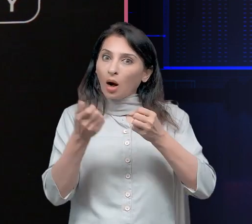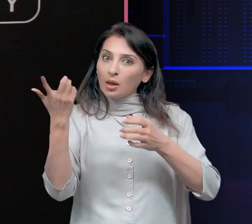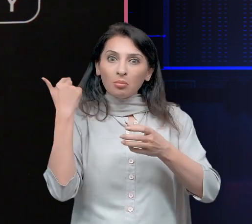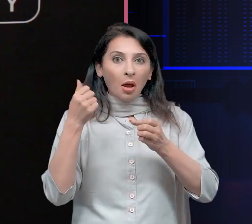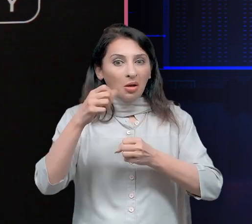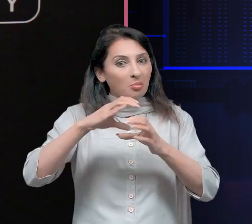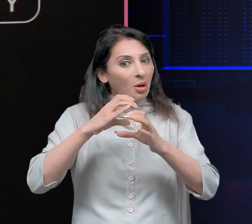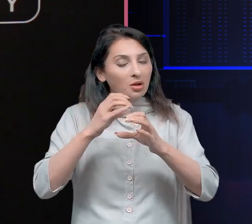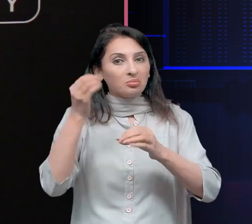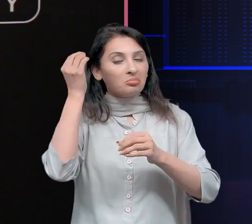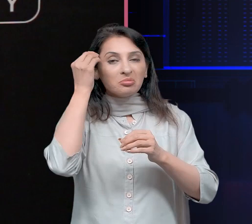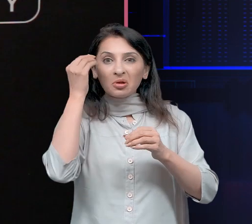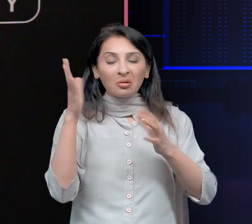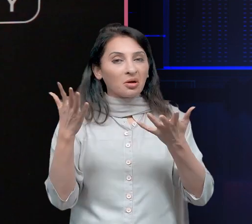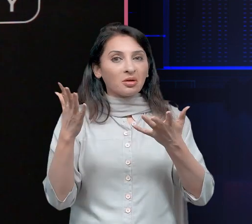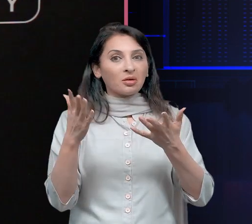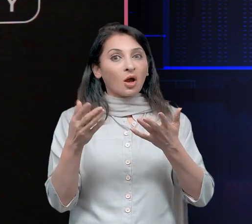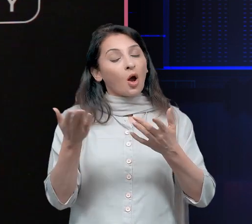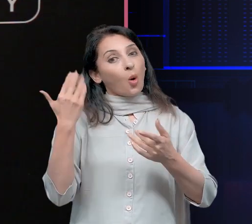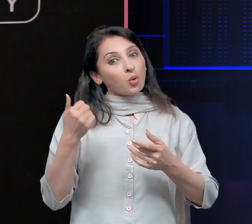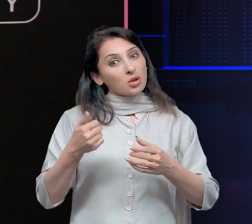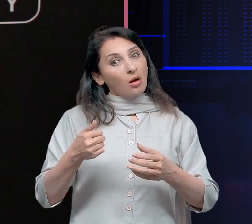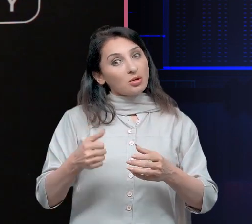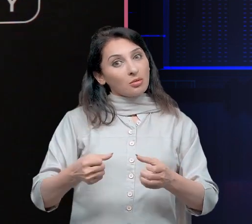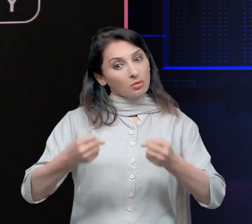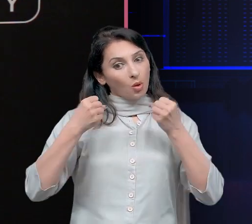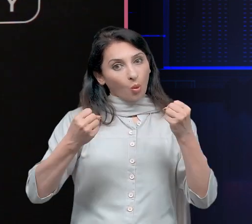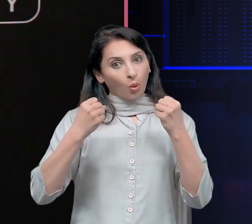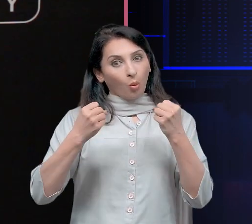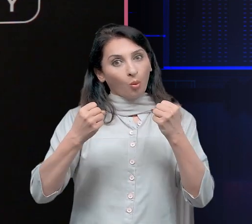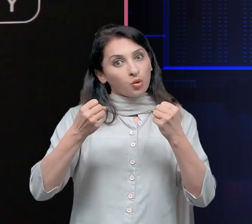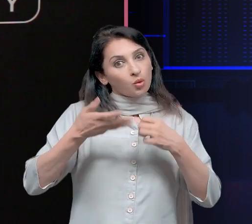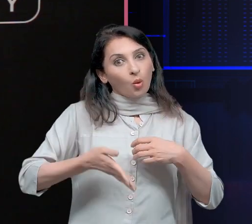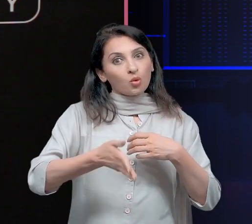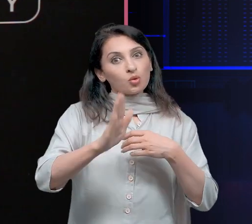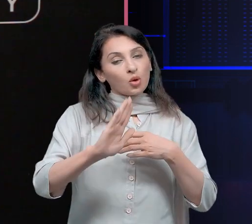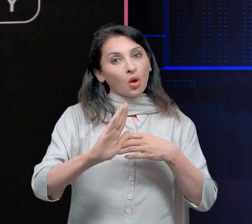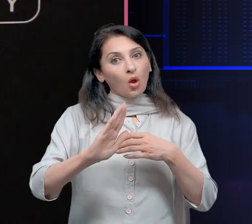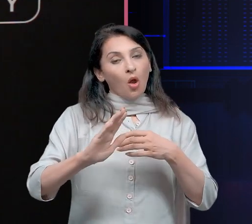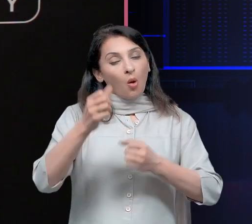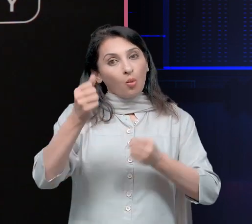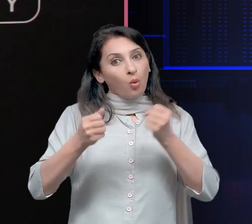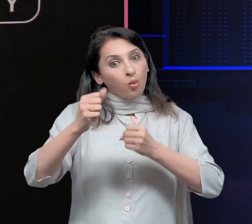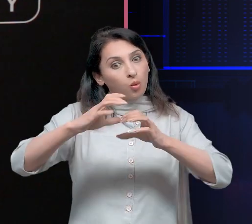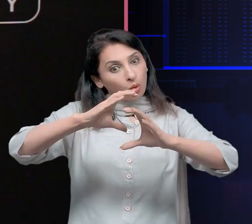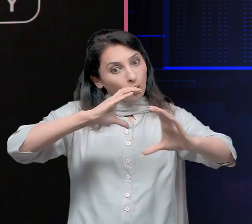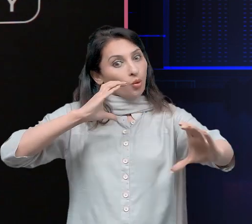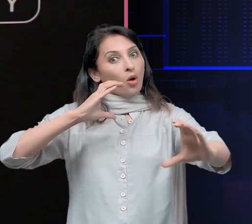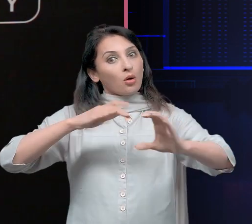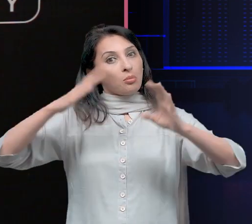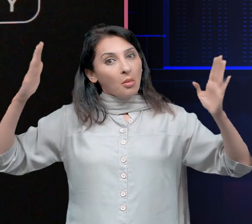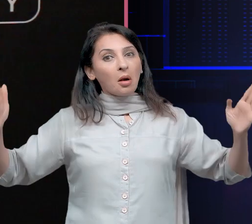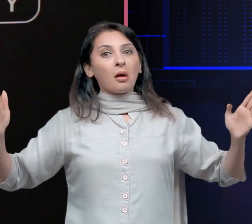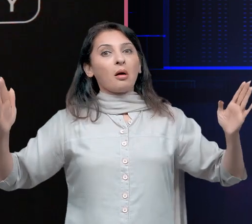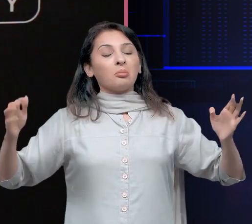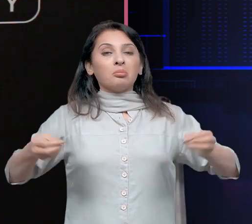इतनी हिम्मत दिखाई कि अब उसके पीछे सारी उसकी गांव की औरतें उससे फ़ायदा उठा रही हैं। तो फ़ायदा हो रहा है।